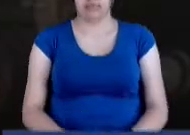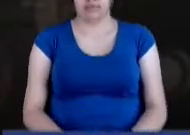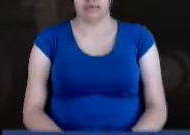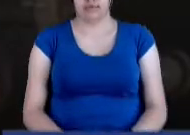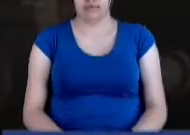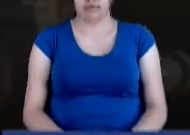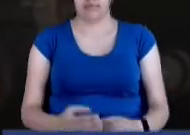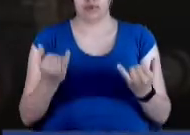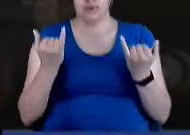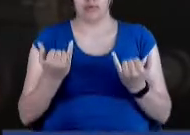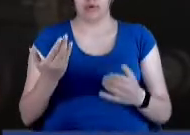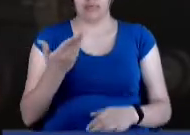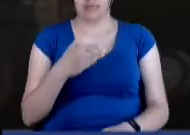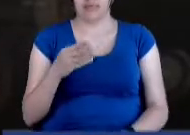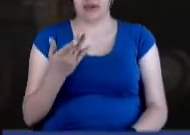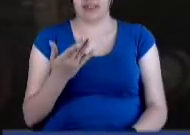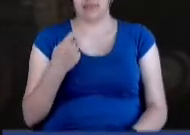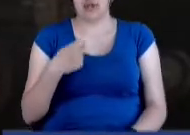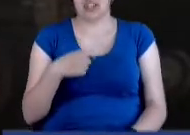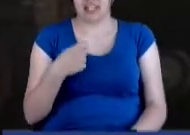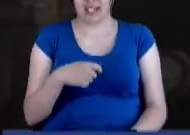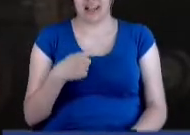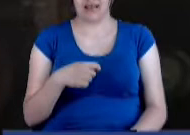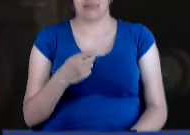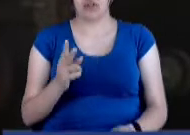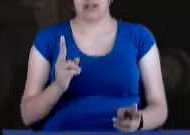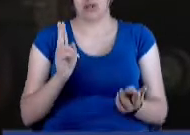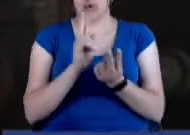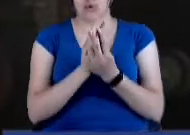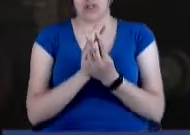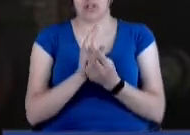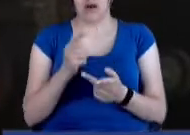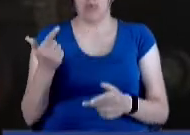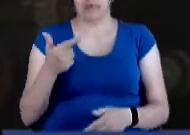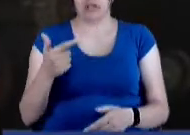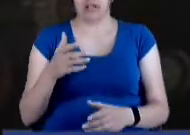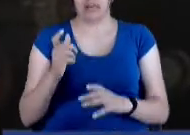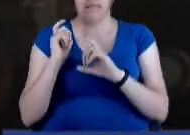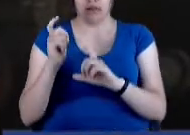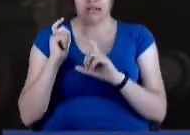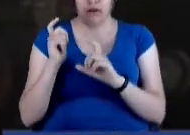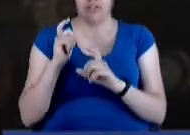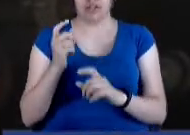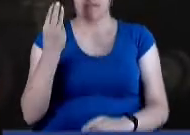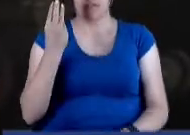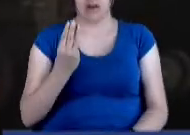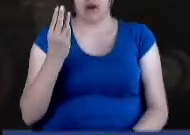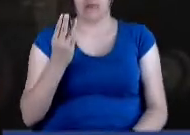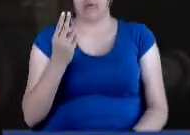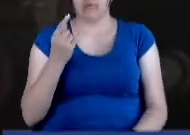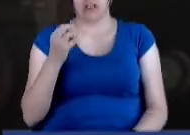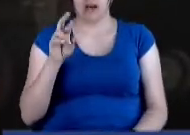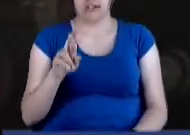Сьогодні ми з мадам президентом зустрічаємо гуманітарний вантаж зі Швейцарської конфедерації. Це